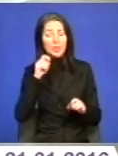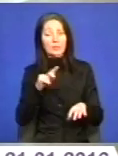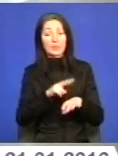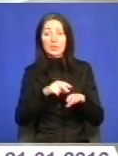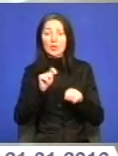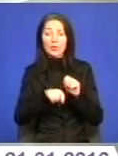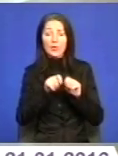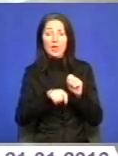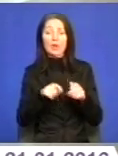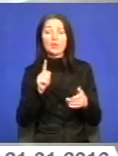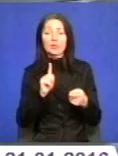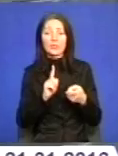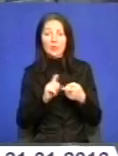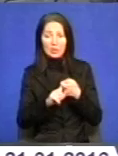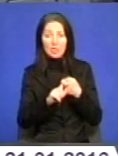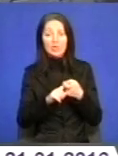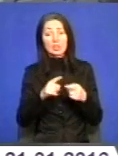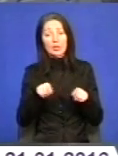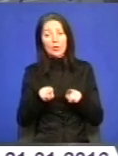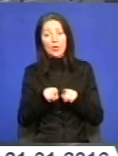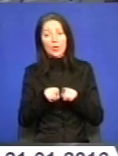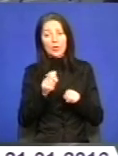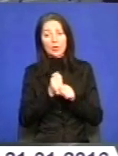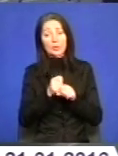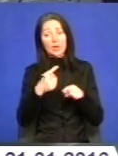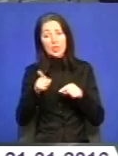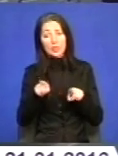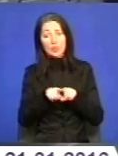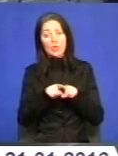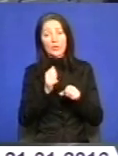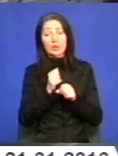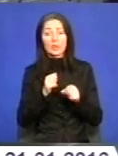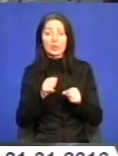причетність затриманого до скоєння інших аналогічних злочинів. Триває досудове розслідування.